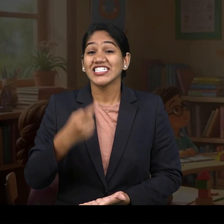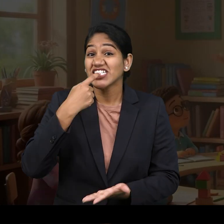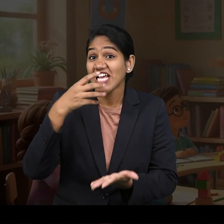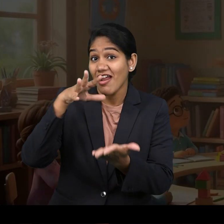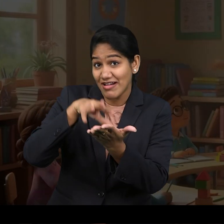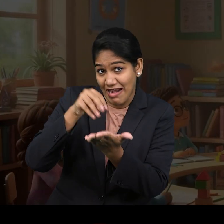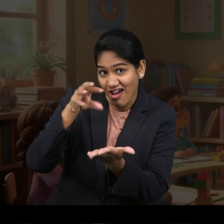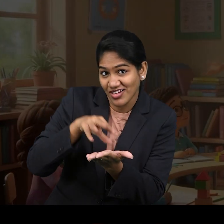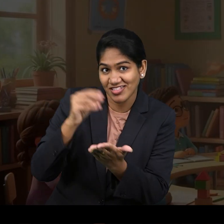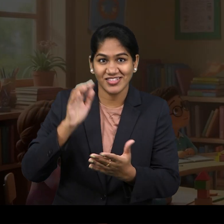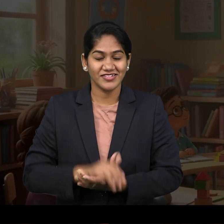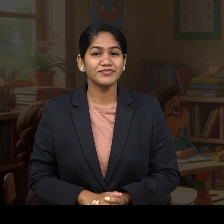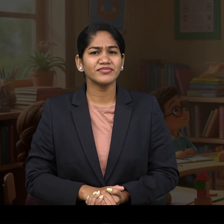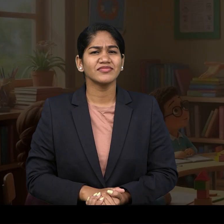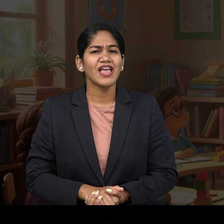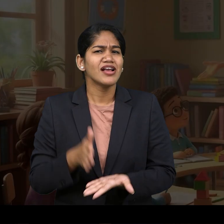சாதம்,